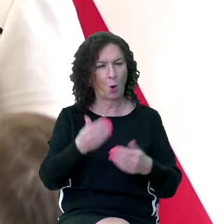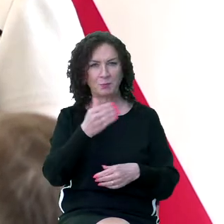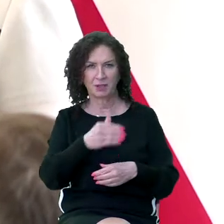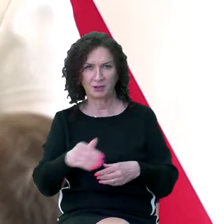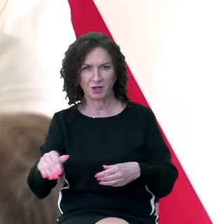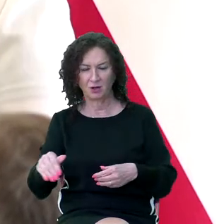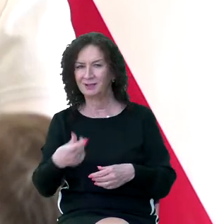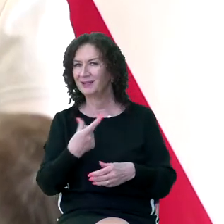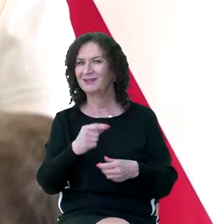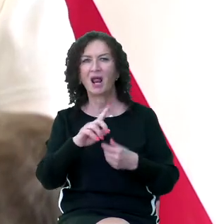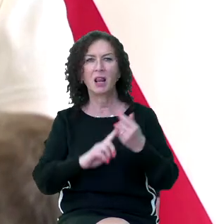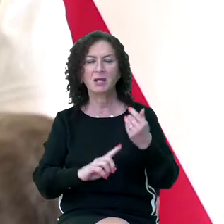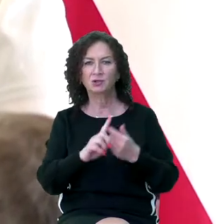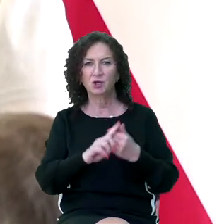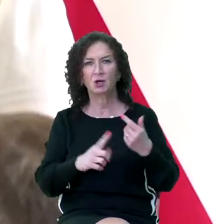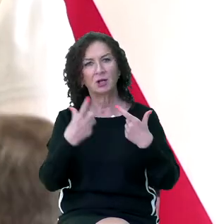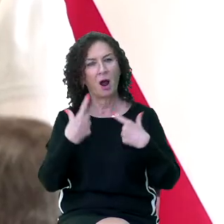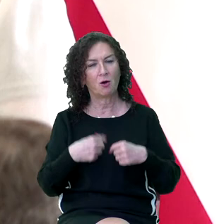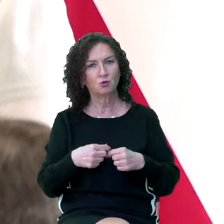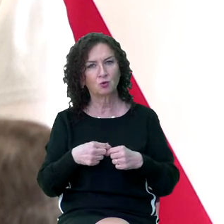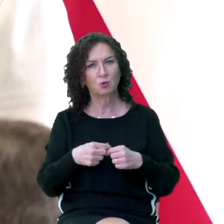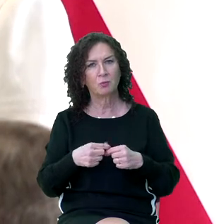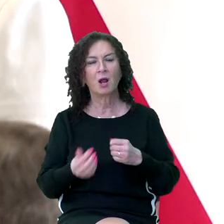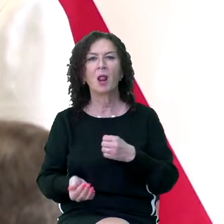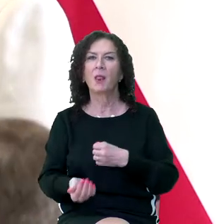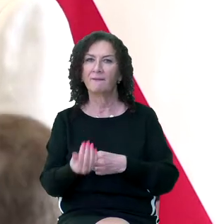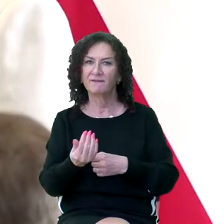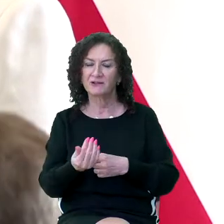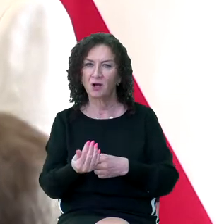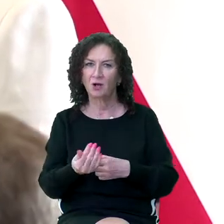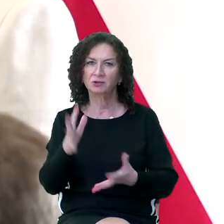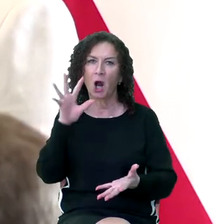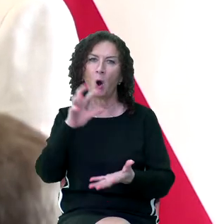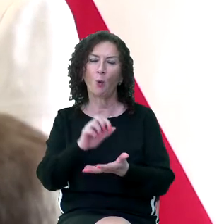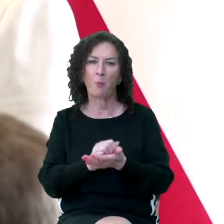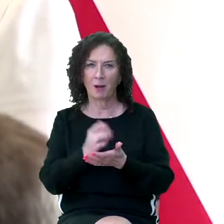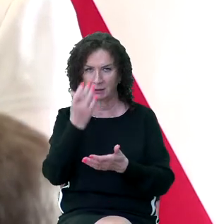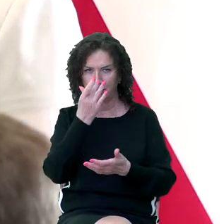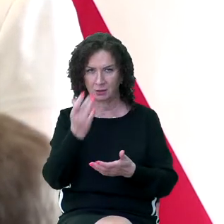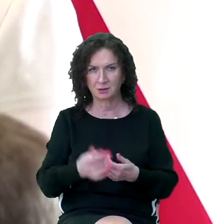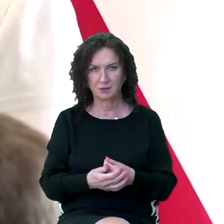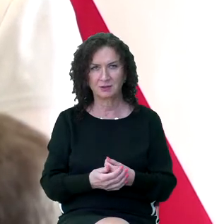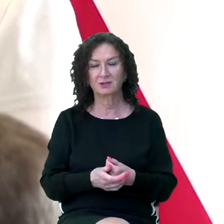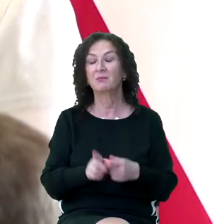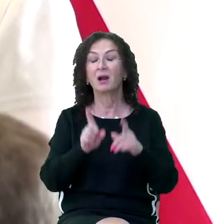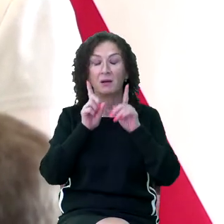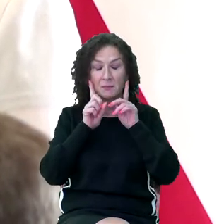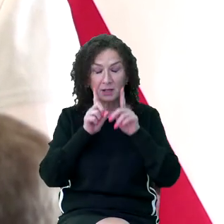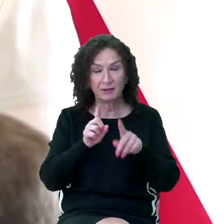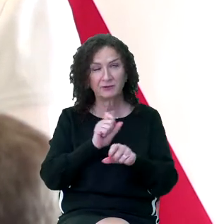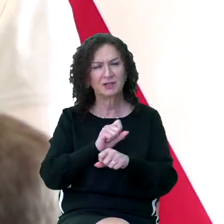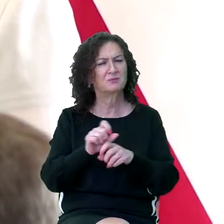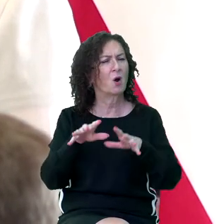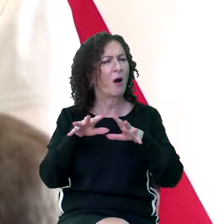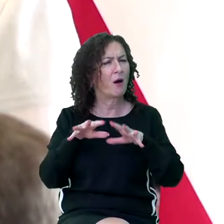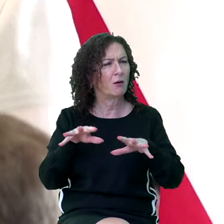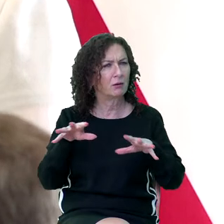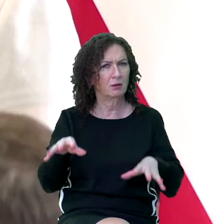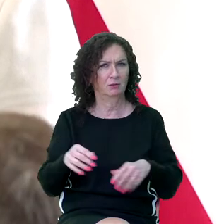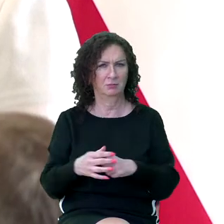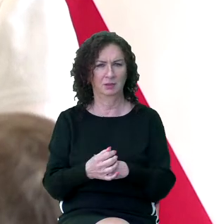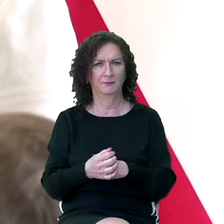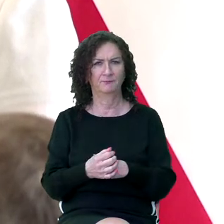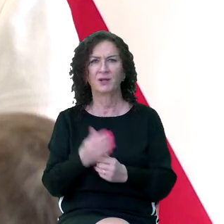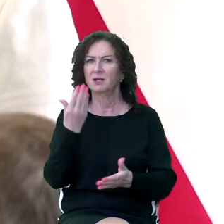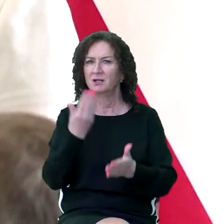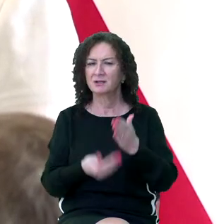te ułamki, o cyfry, ale prawdą jest, że były one ogromne i że straciliśmy również wśród inteligencji, wśród